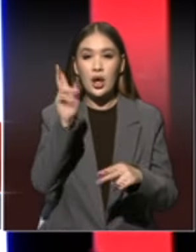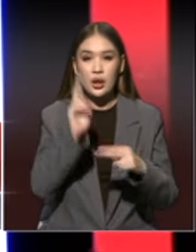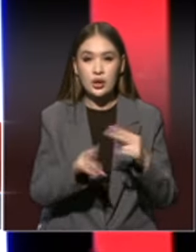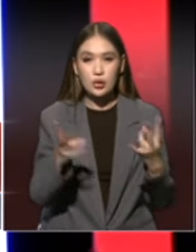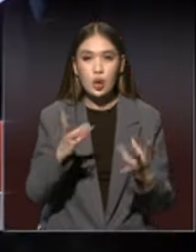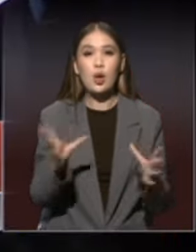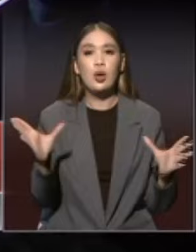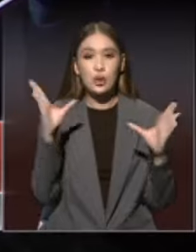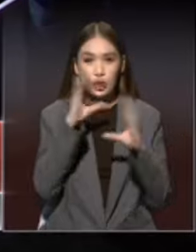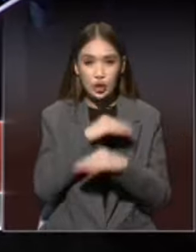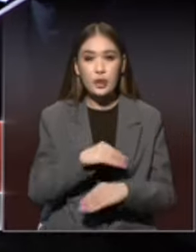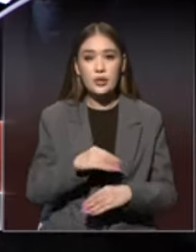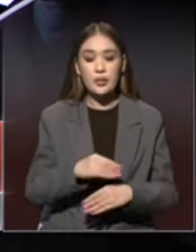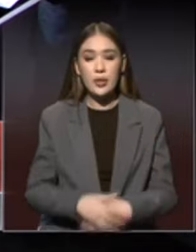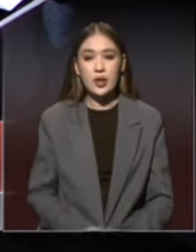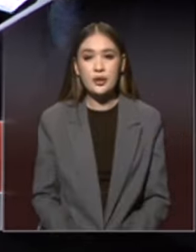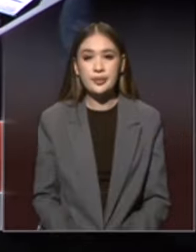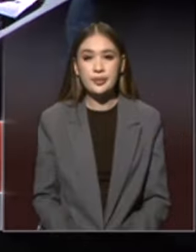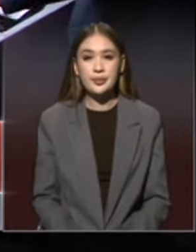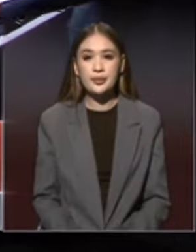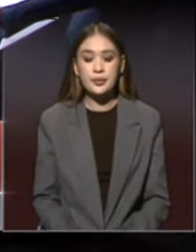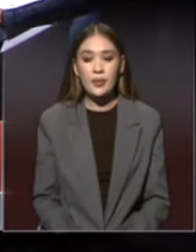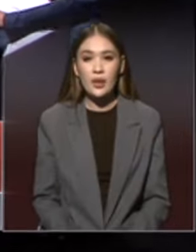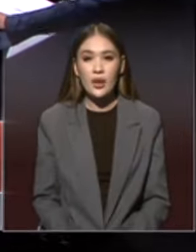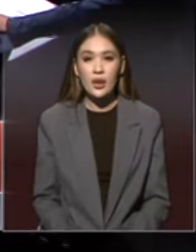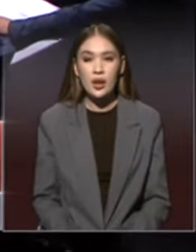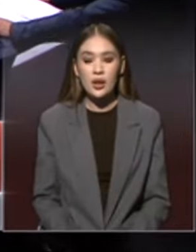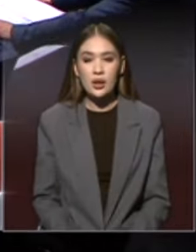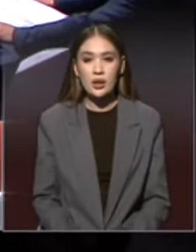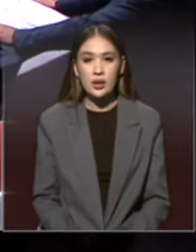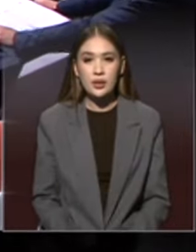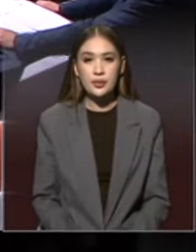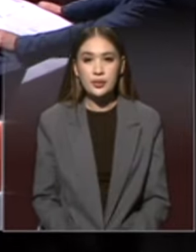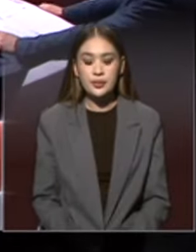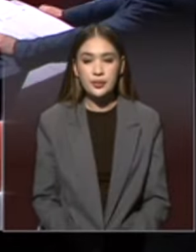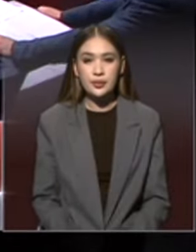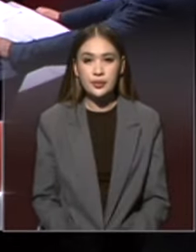ба? Ойларыңыз, білмес қамаға.